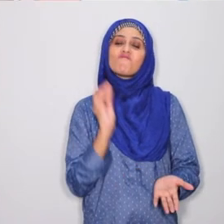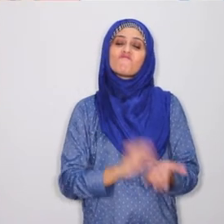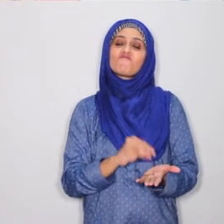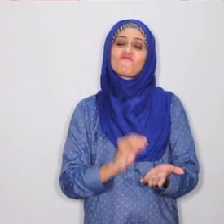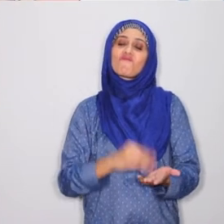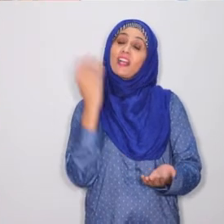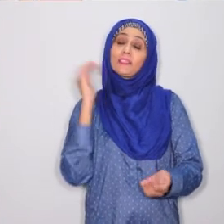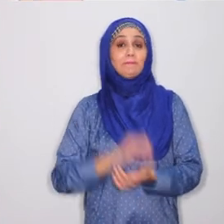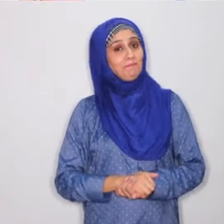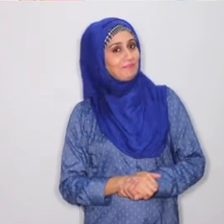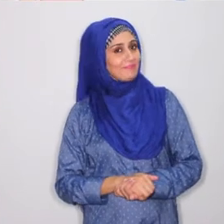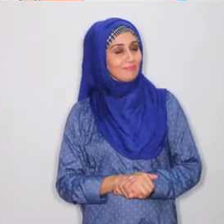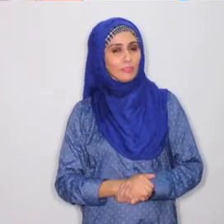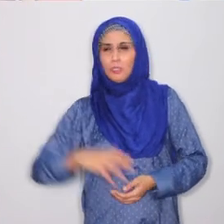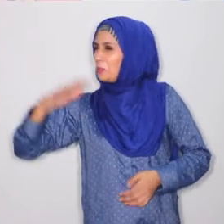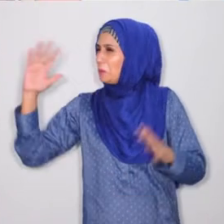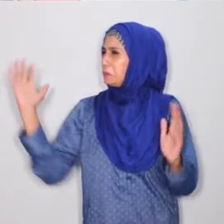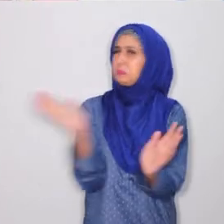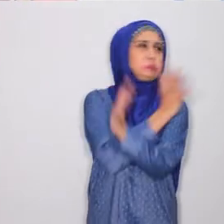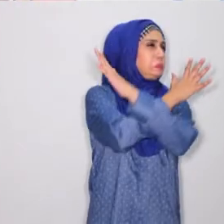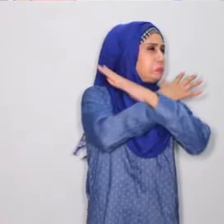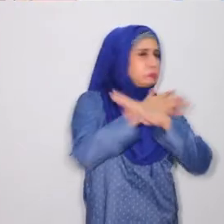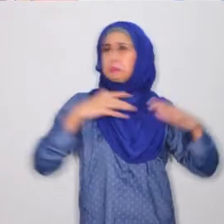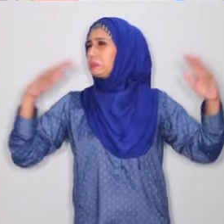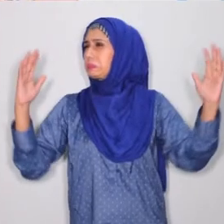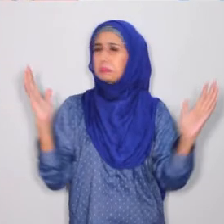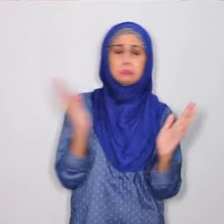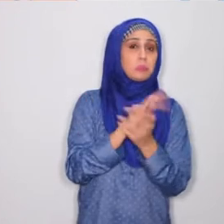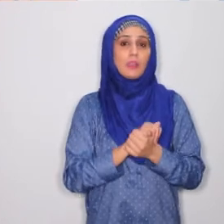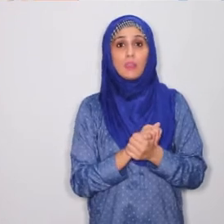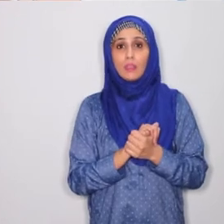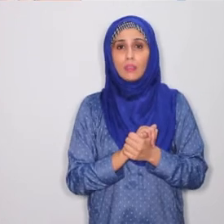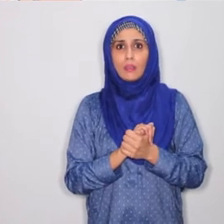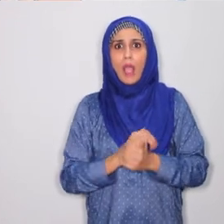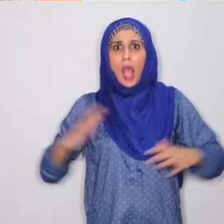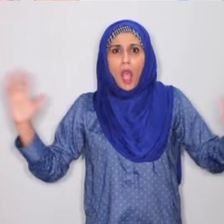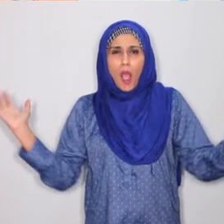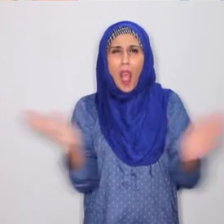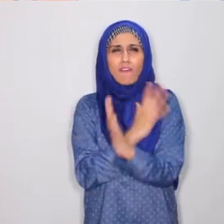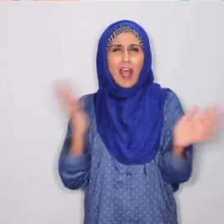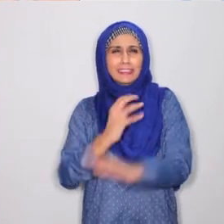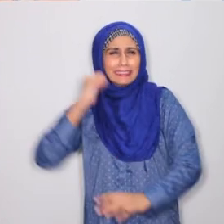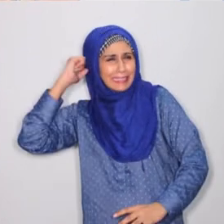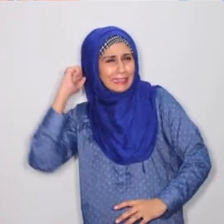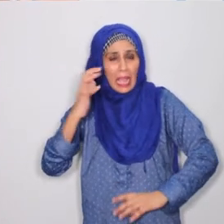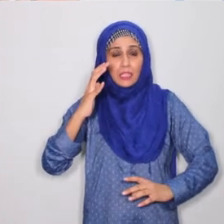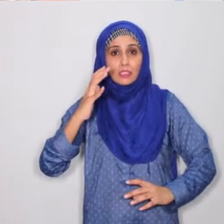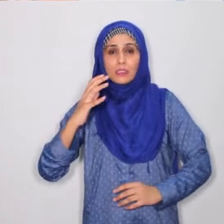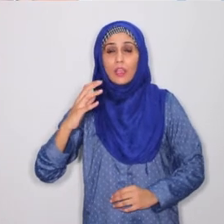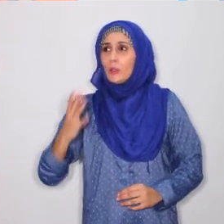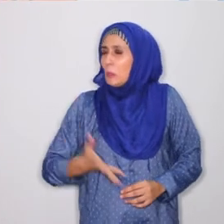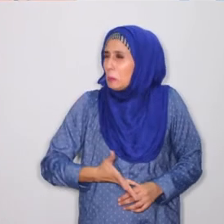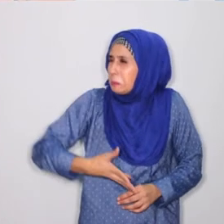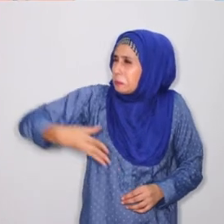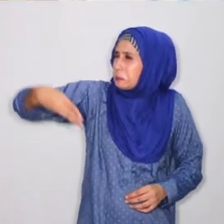छांछ यॉर्क करके ऐसी तेज हवा चली कि कहीं पर ढूंढने लगी और किसी की